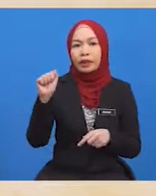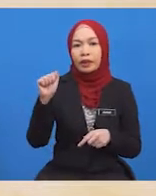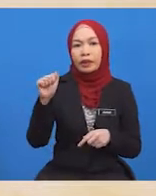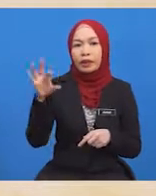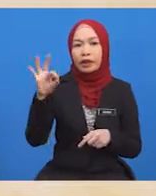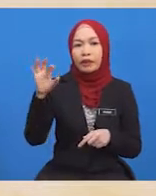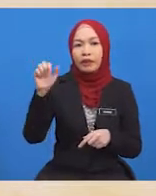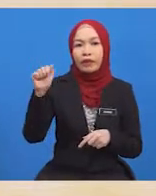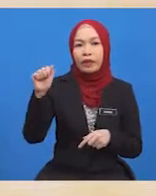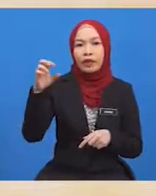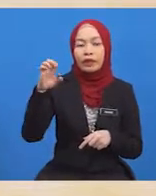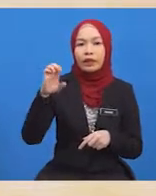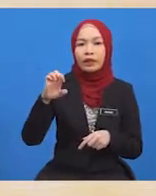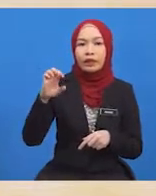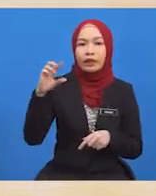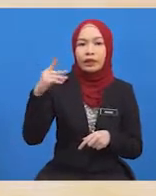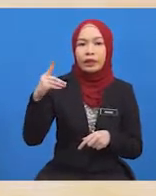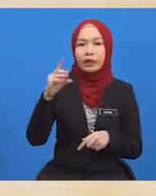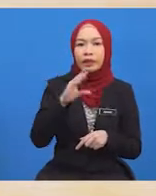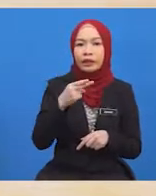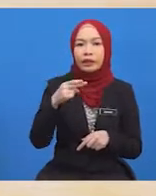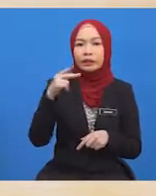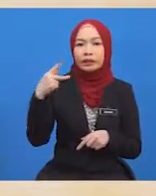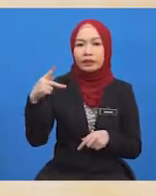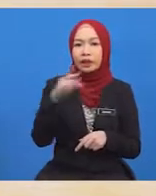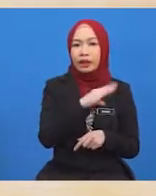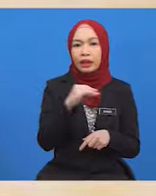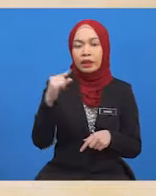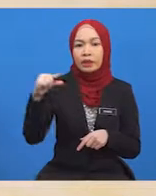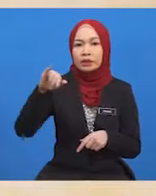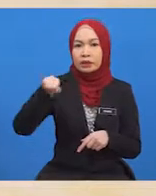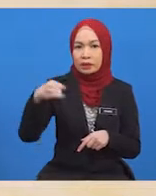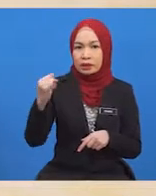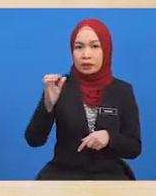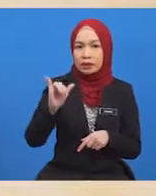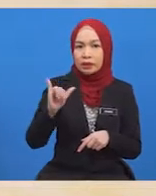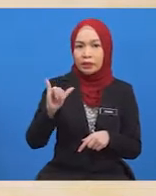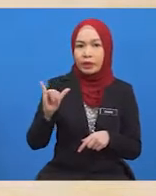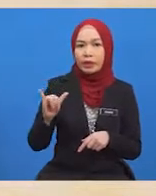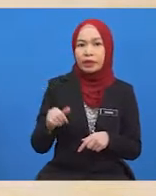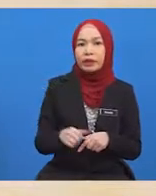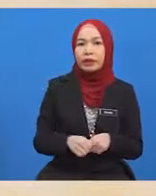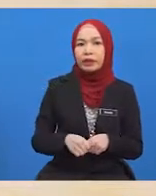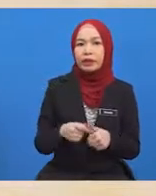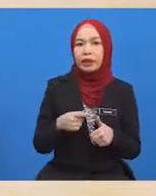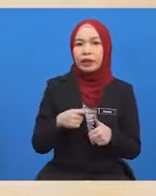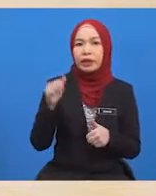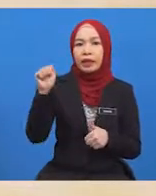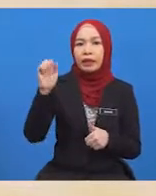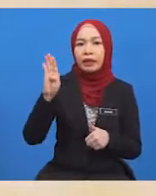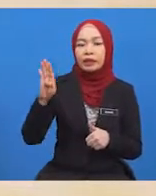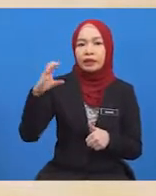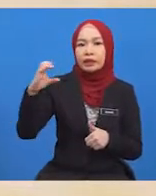dan GJ merupakan garis yang berserenjang dengan satah ABCD.